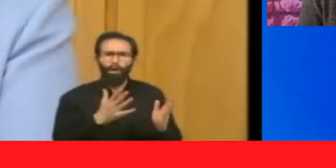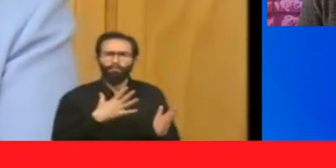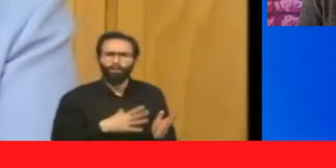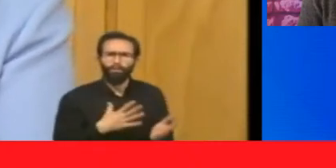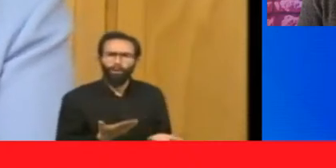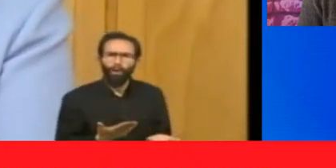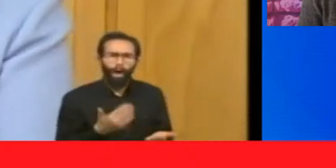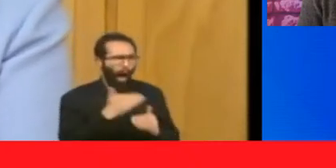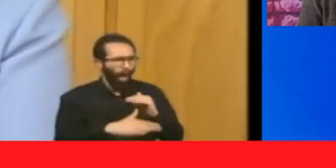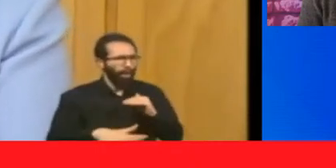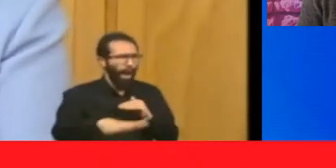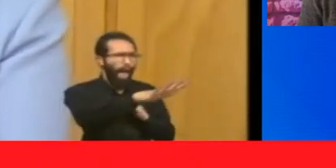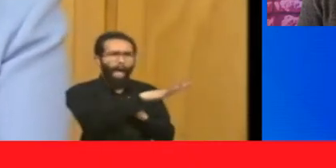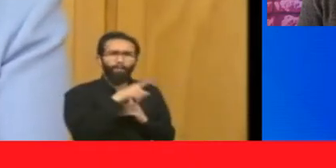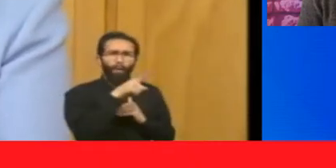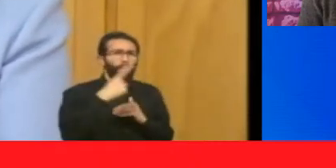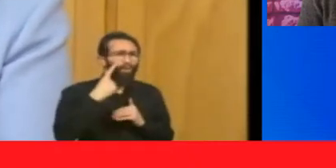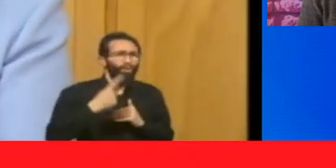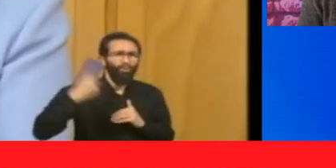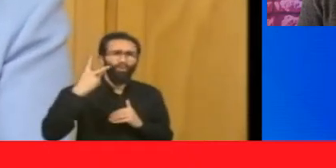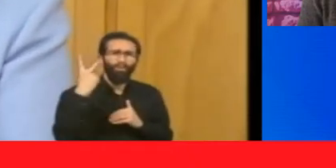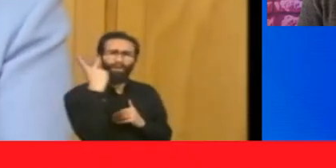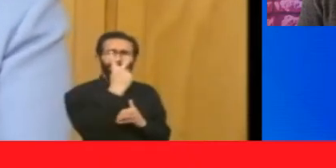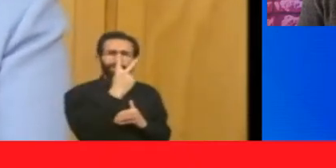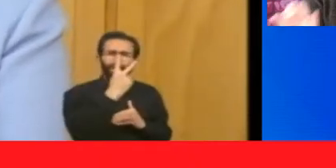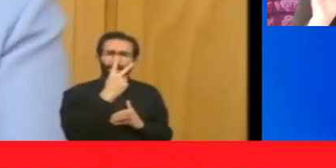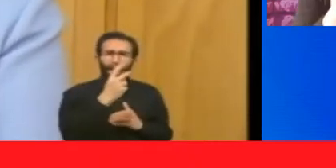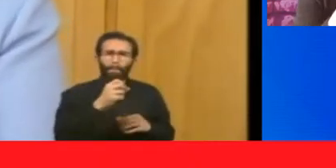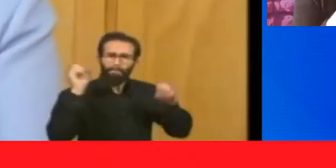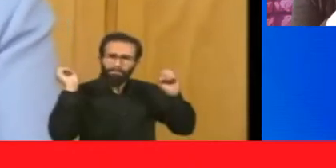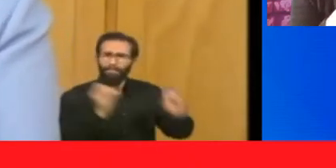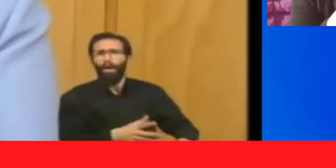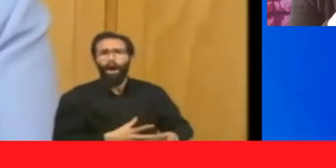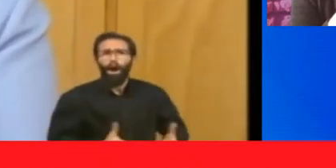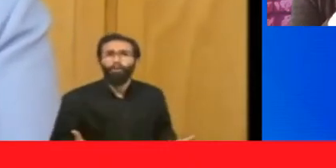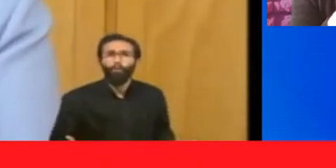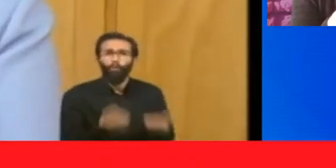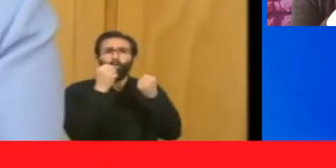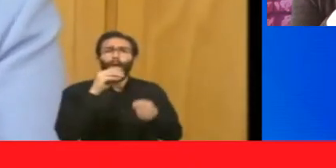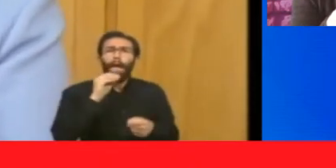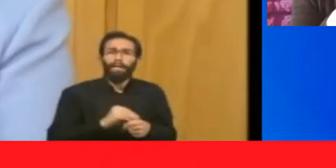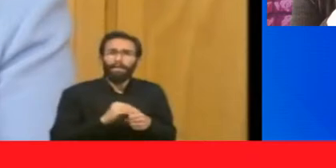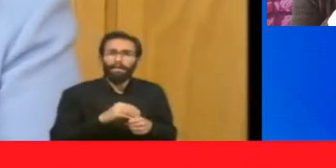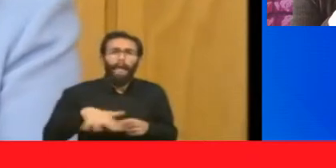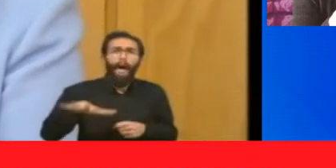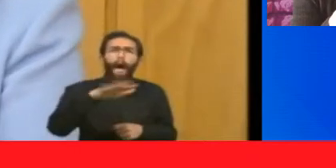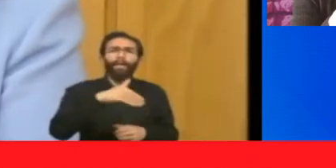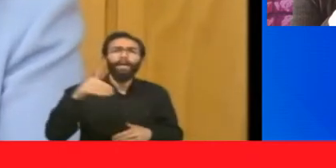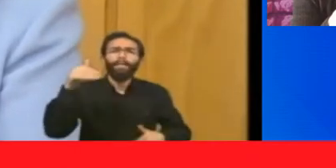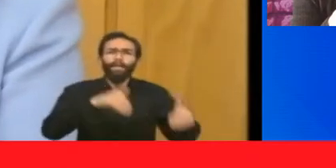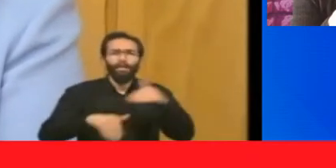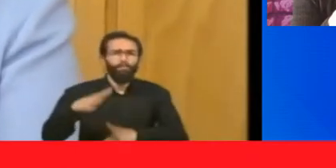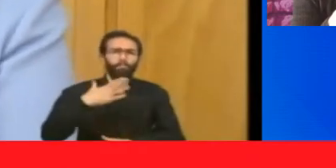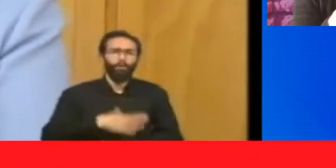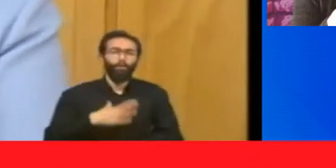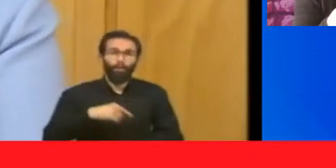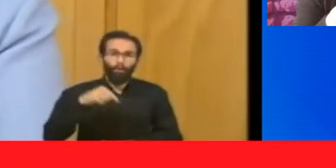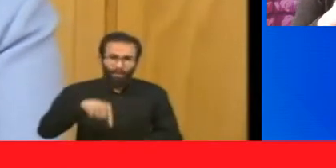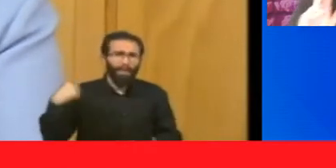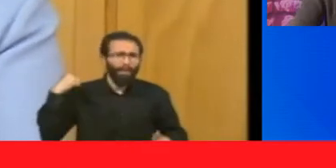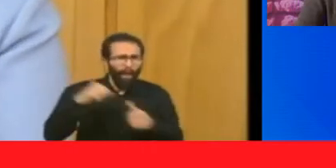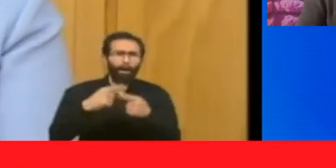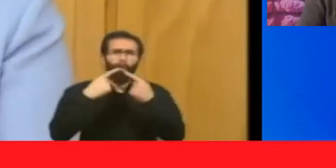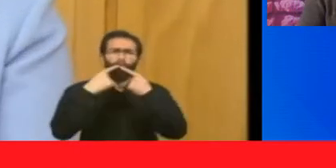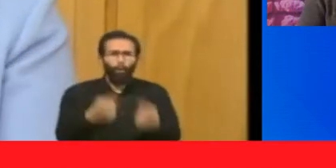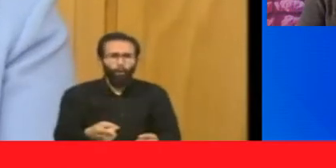için seçim sandığını istemektedir ve bunu talep etmektedir. Evet, biz de buradan bir kez daha çağrı